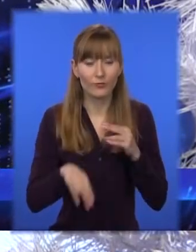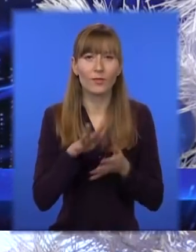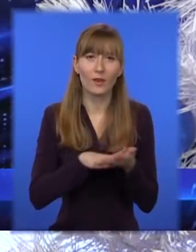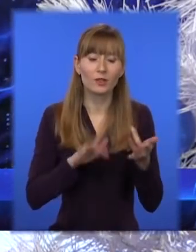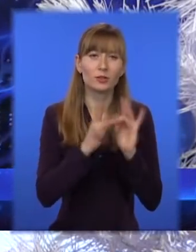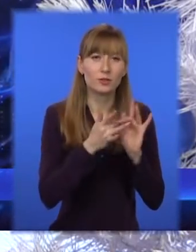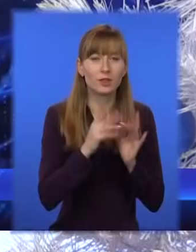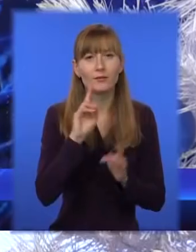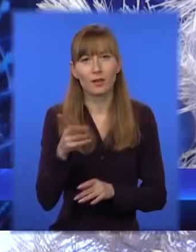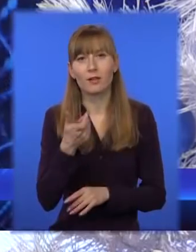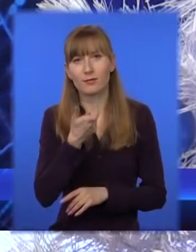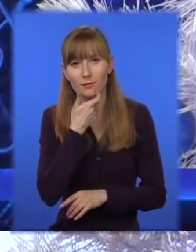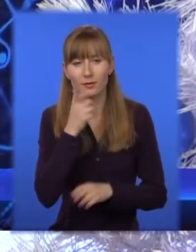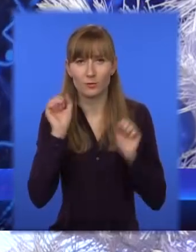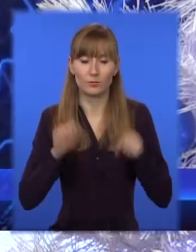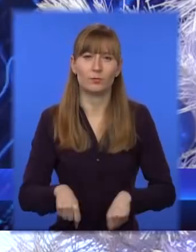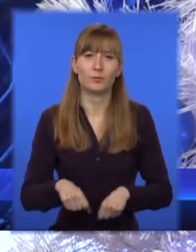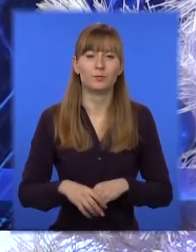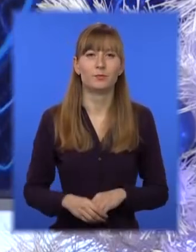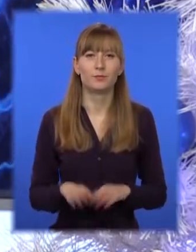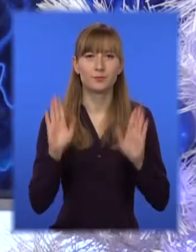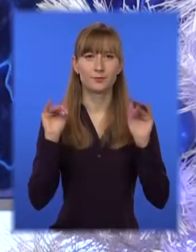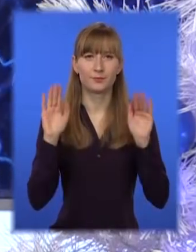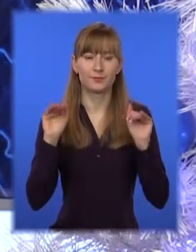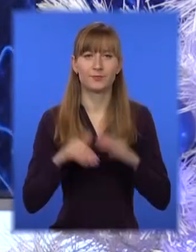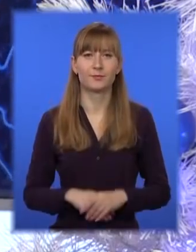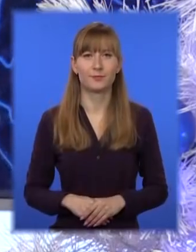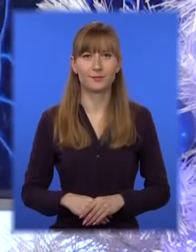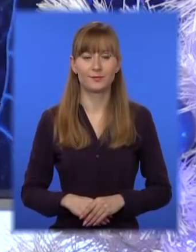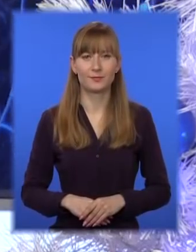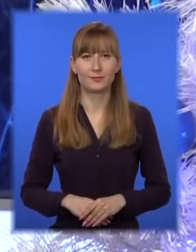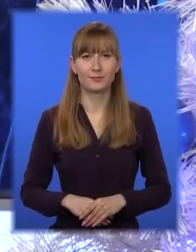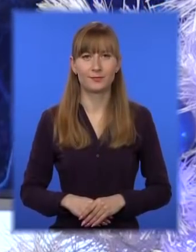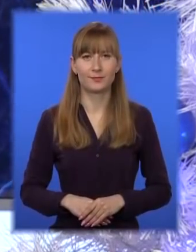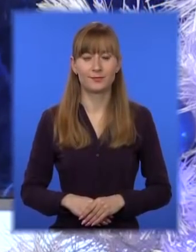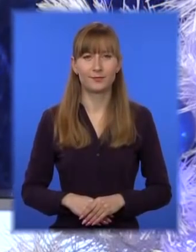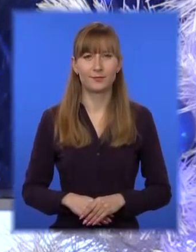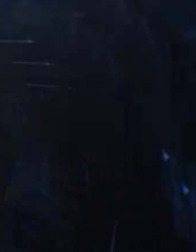на нашому офіційному сайті та в групах соцмереж. В студії працював Іван Дучак. На все добре.